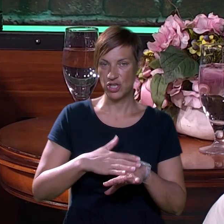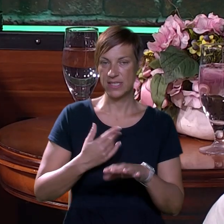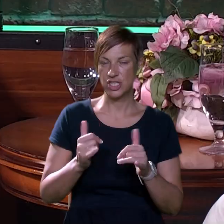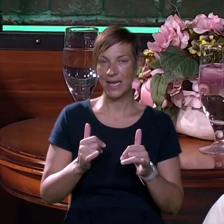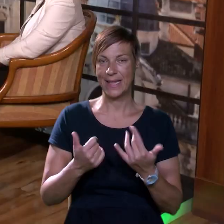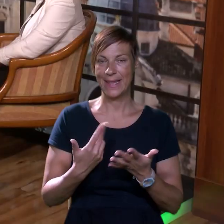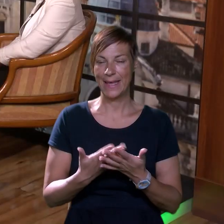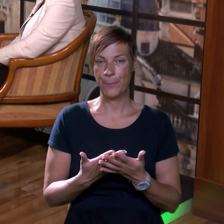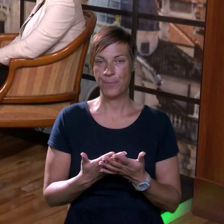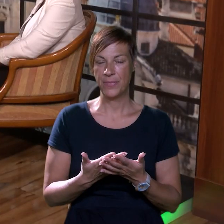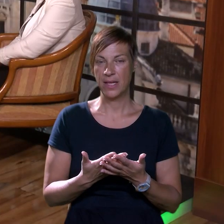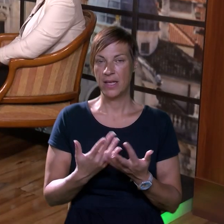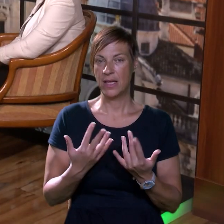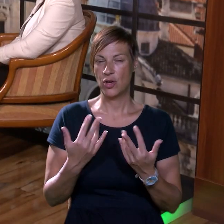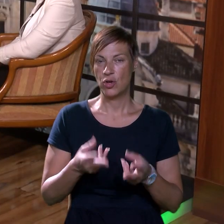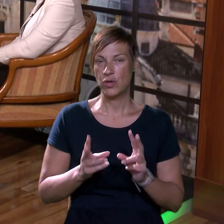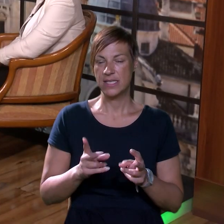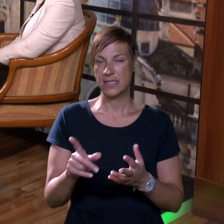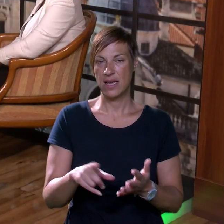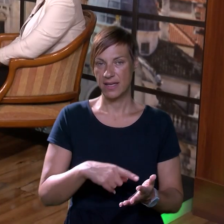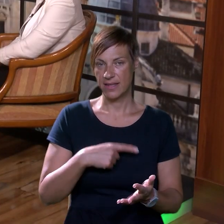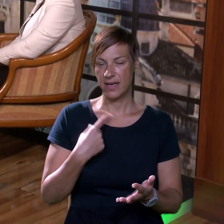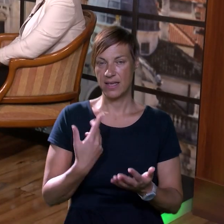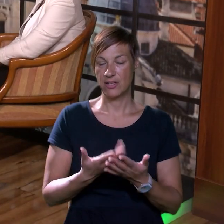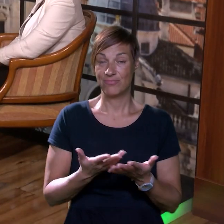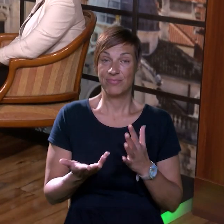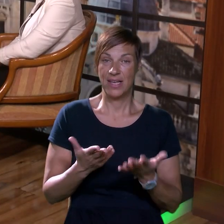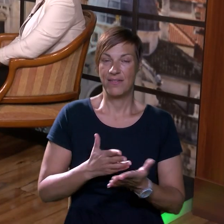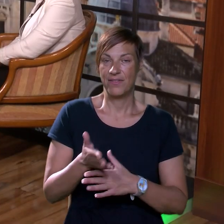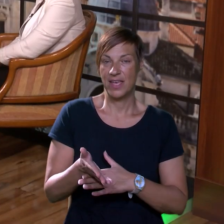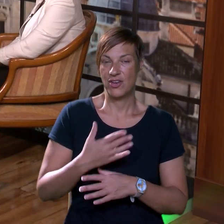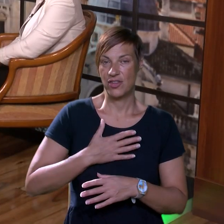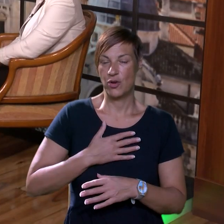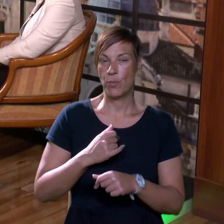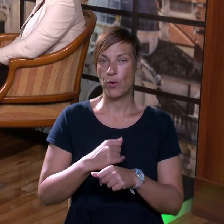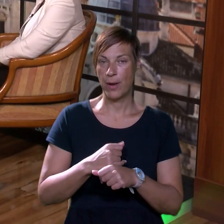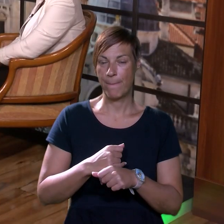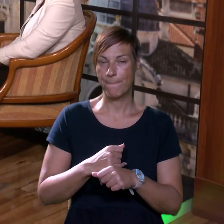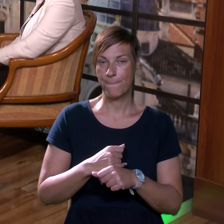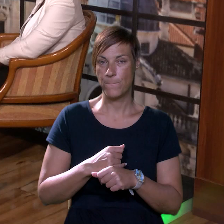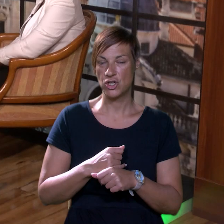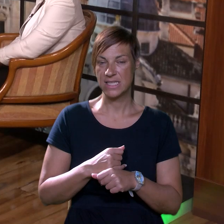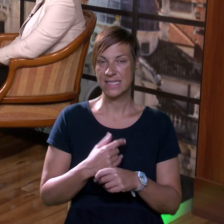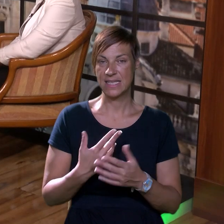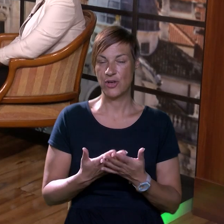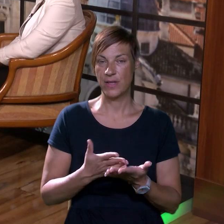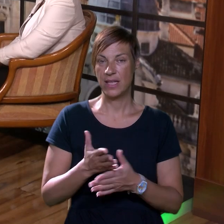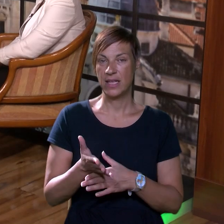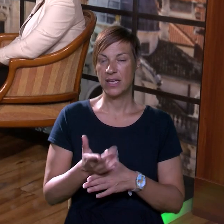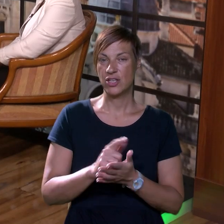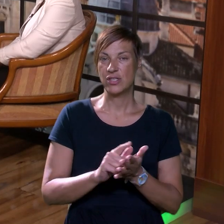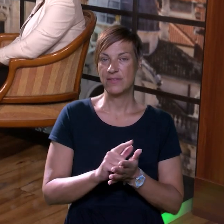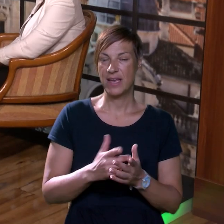osjećali? Da. Da. I koliko je taj strah trajao? Pa vjerovatno i kroz taj moj posao gdje i